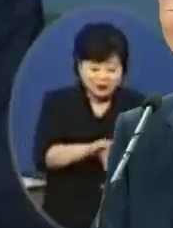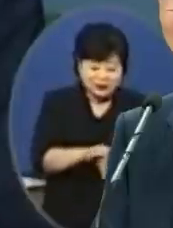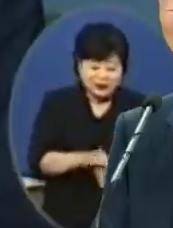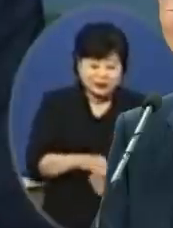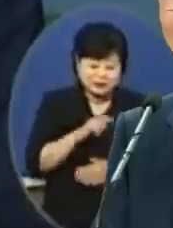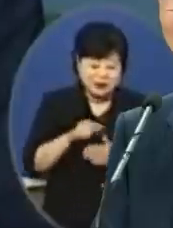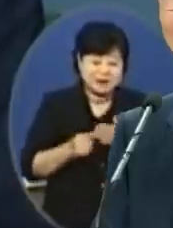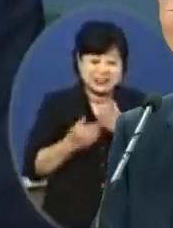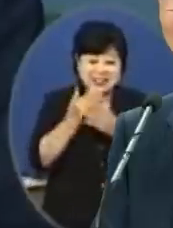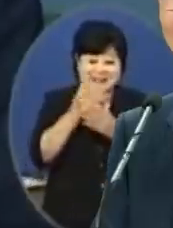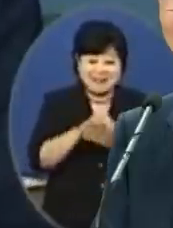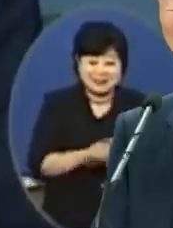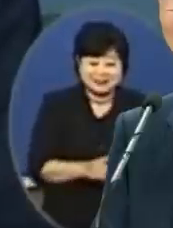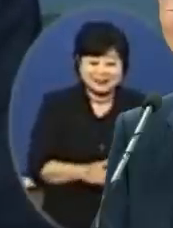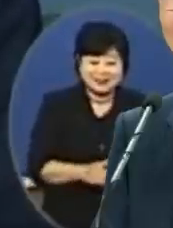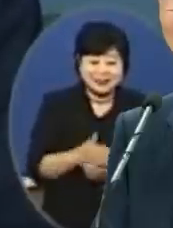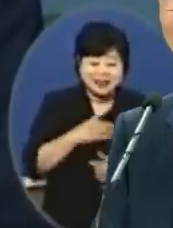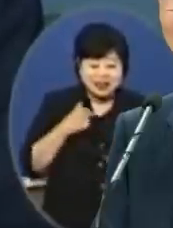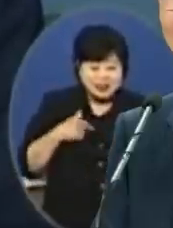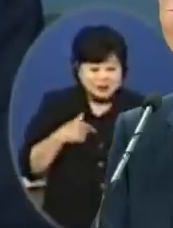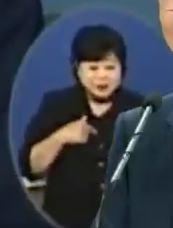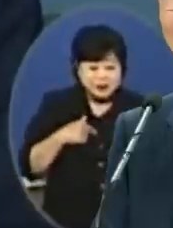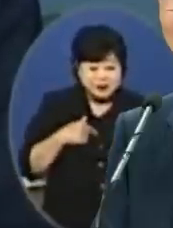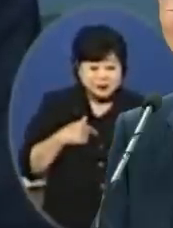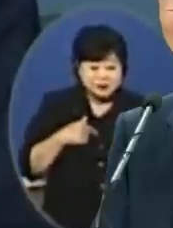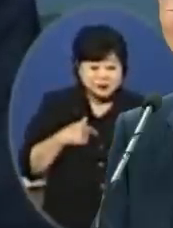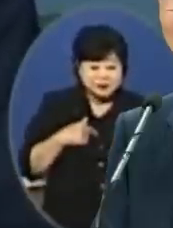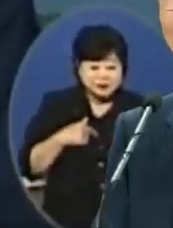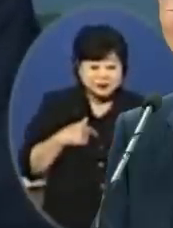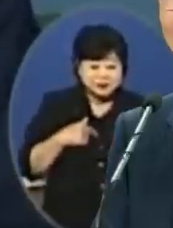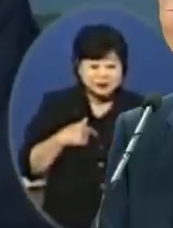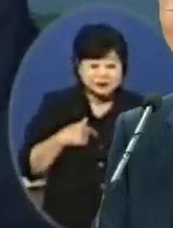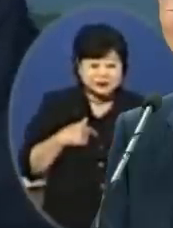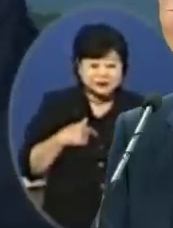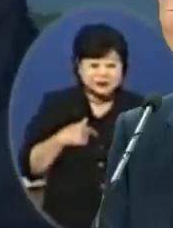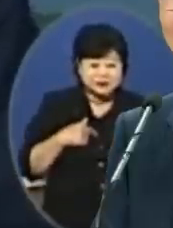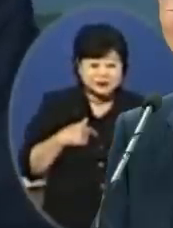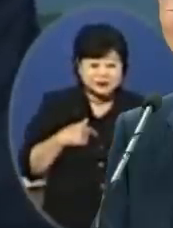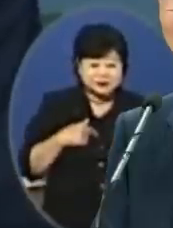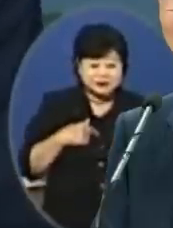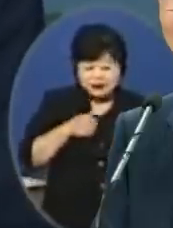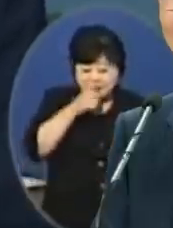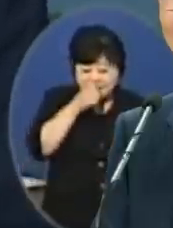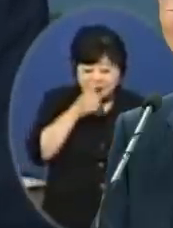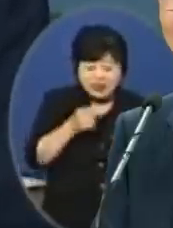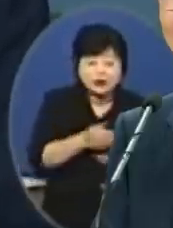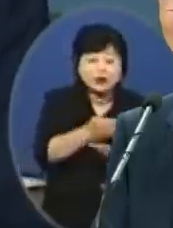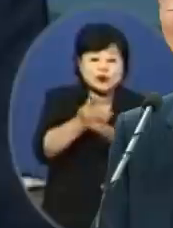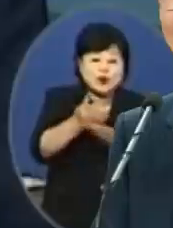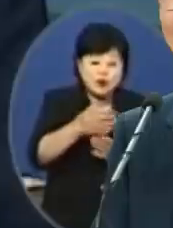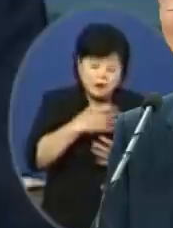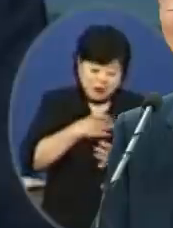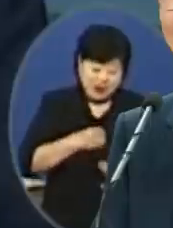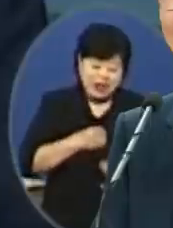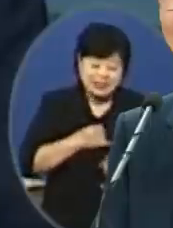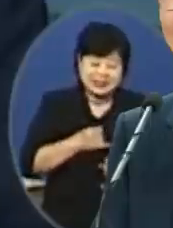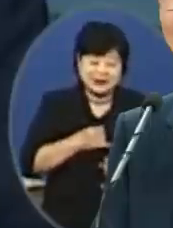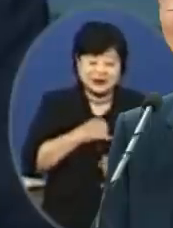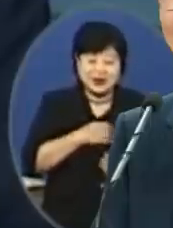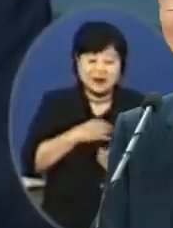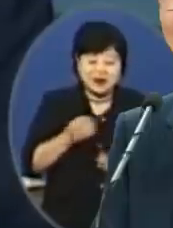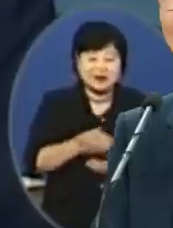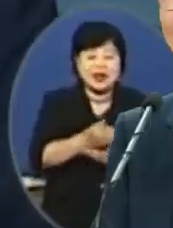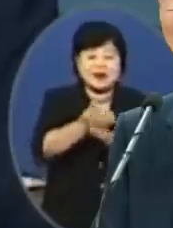마음이 생깁니다. 내가 기쁜데 기쁨을 나눌 수밖에 없고 내가 평안한데 이웃 사람하고